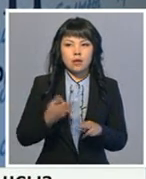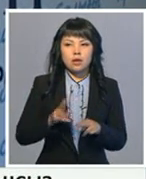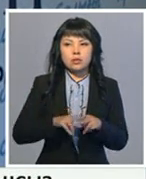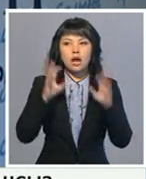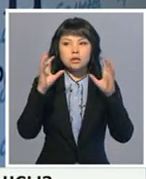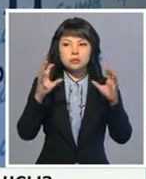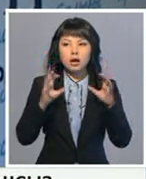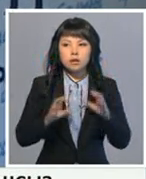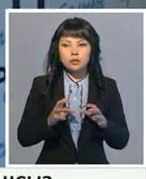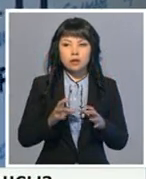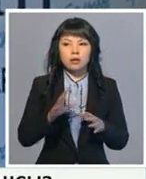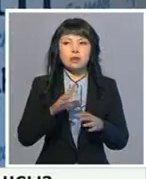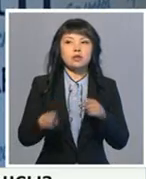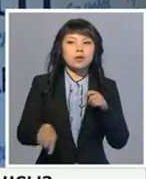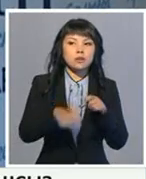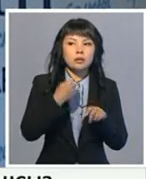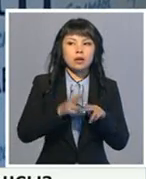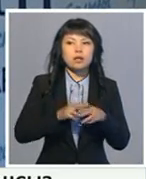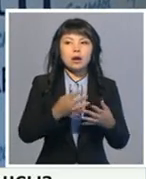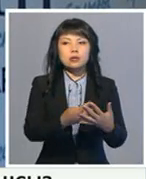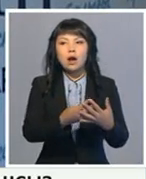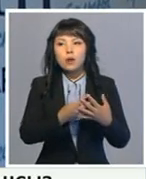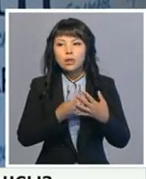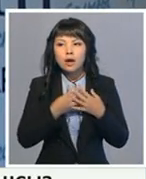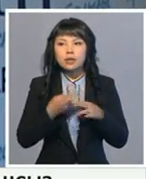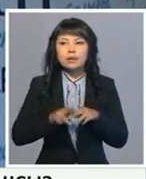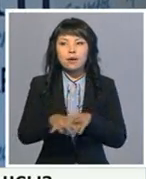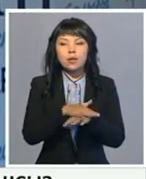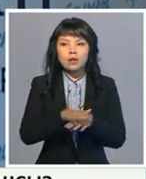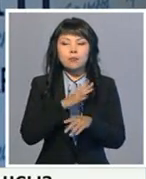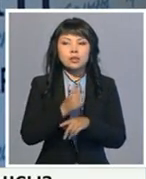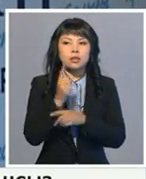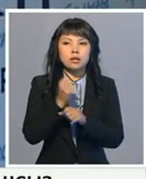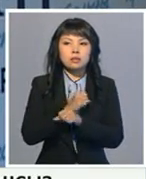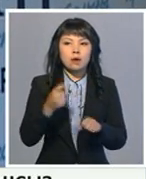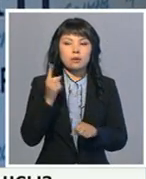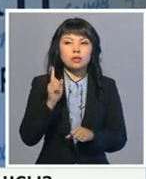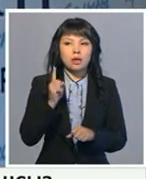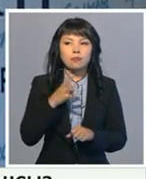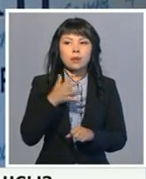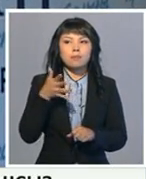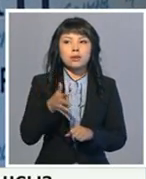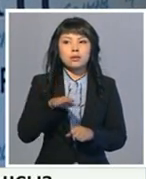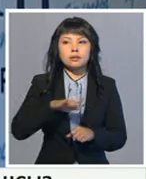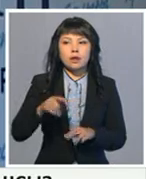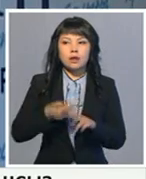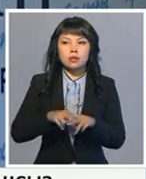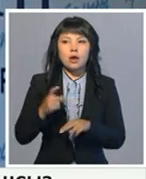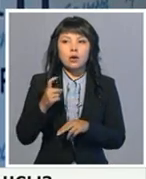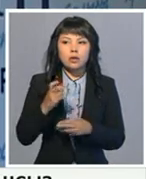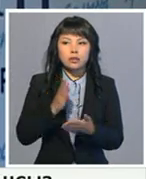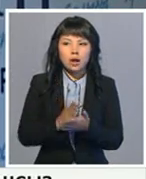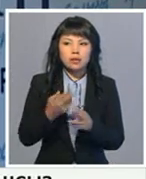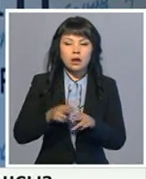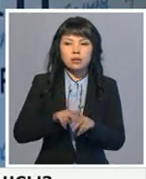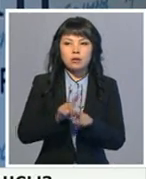заңсыз аулаған Артемия Салинаның бағасы 1 килограммға 5 мың теңге. Сонымен санағанда бір